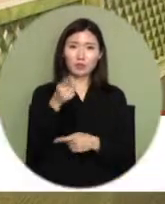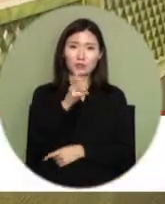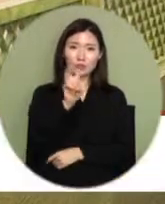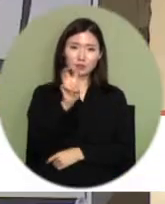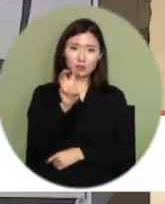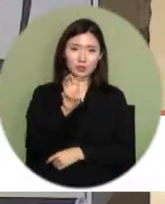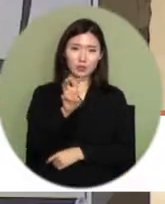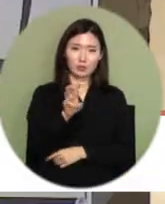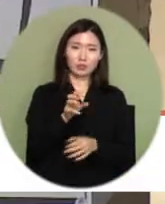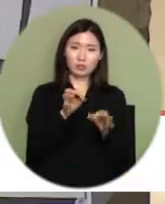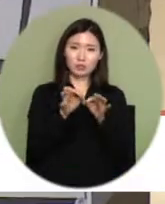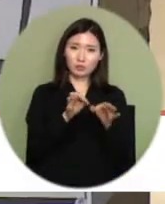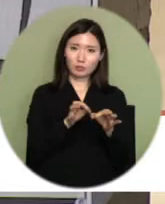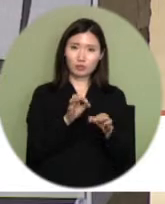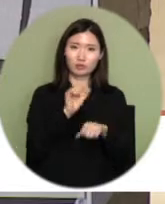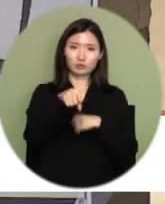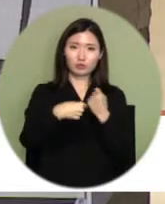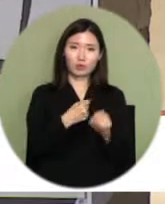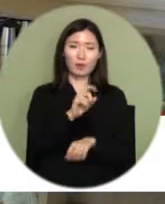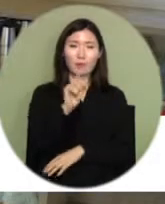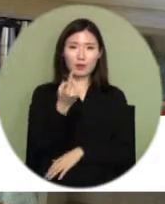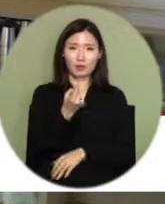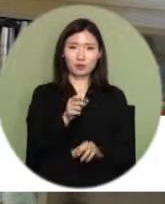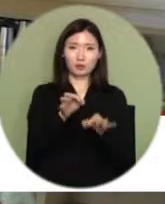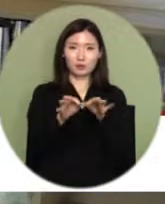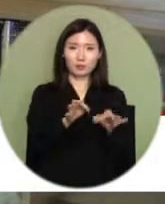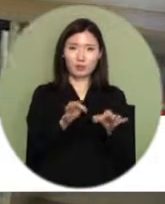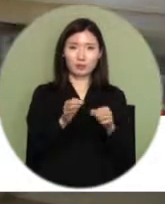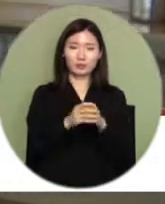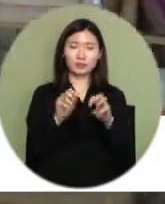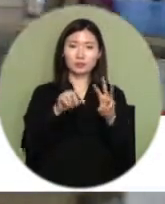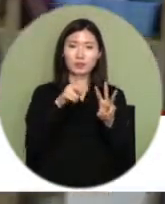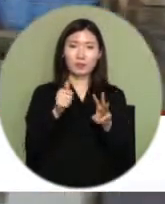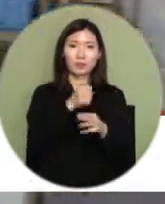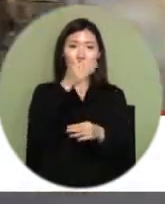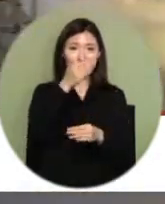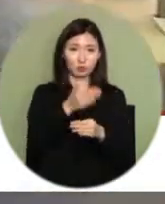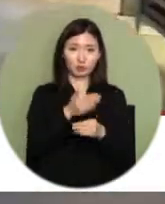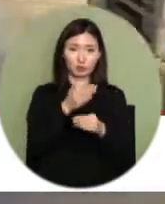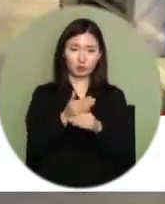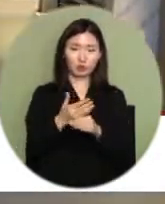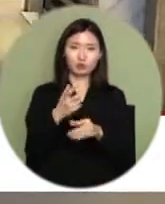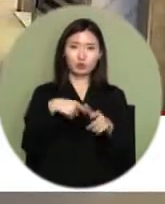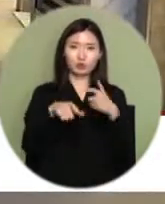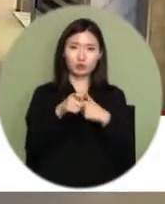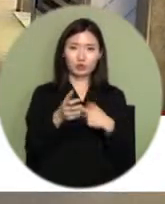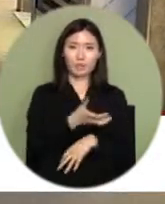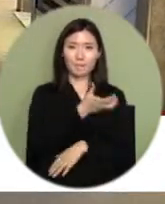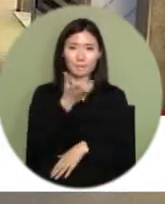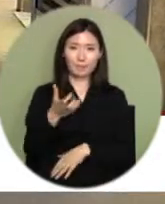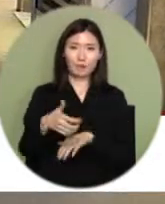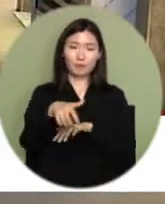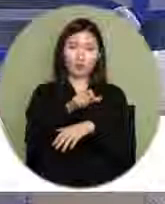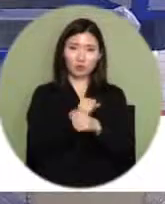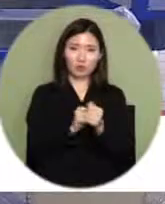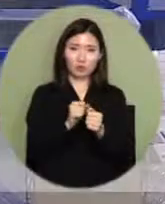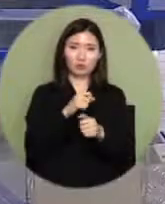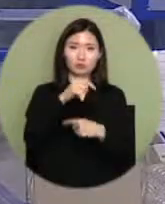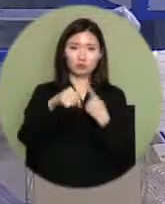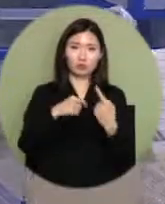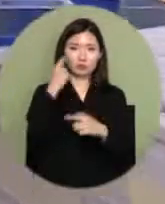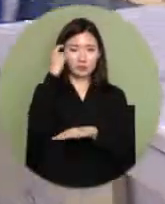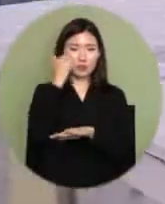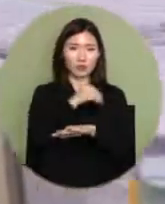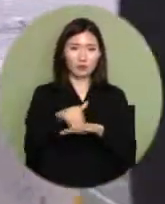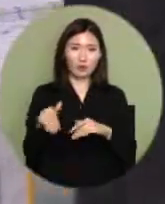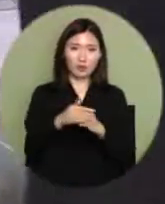130여 개 점포가, 축산의 경우 100여 개의 점포가 이달 중으로 추가 이전을 완료하고 본격적인 영업을 시작할 예정입니다.